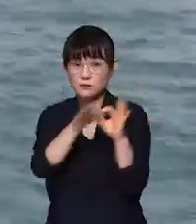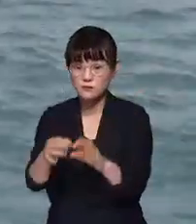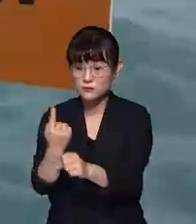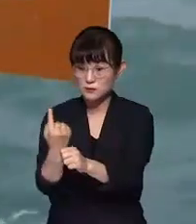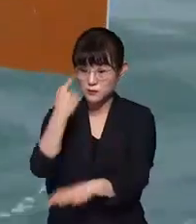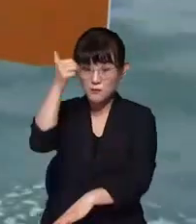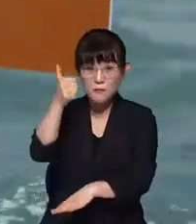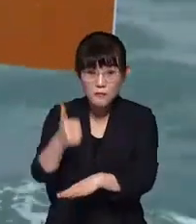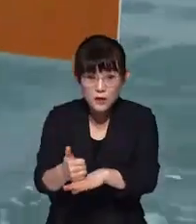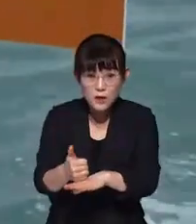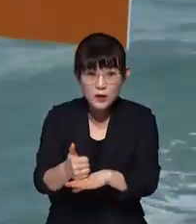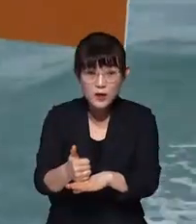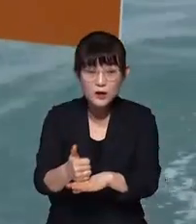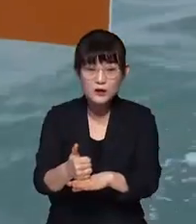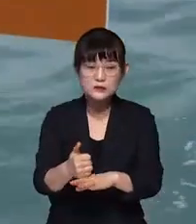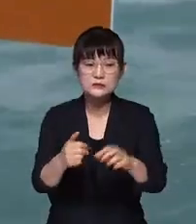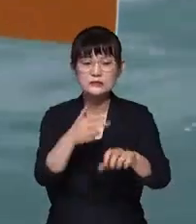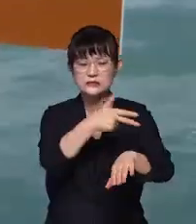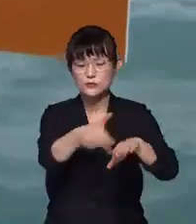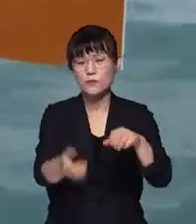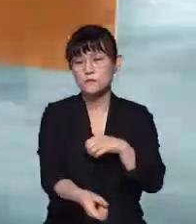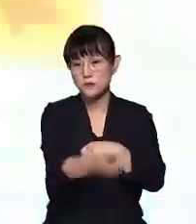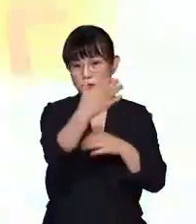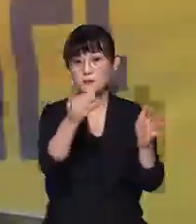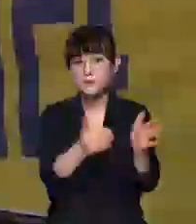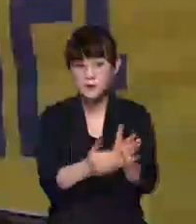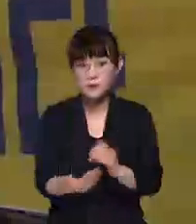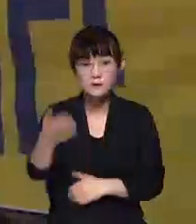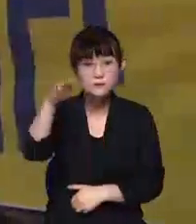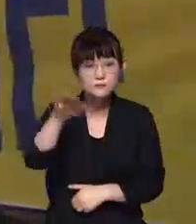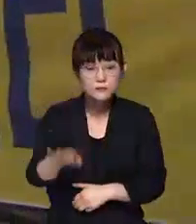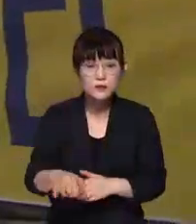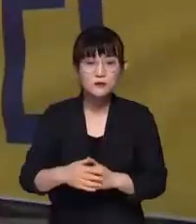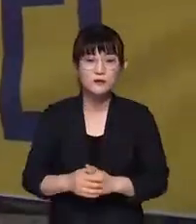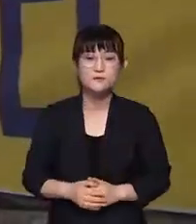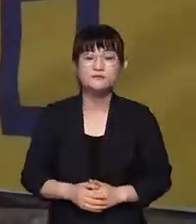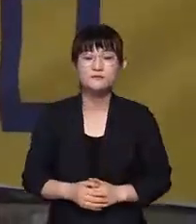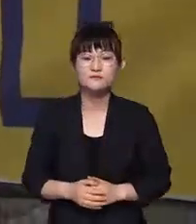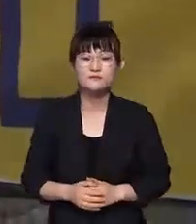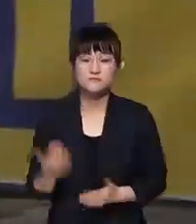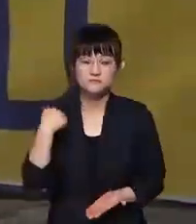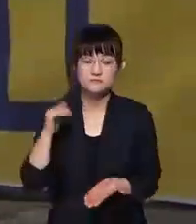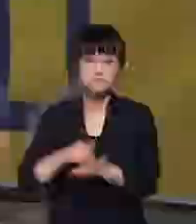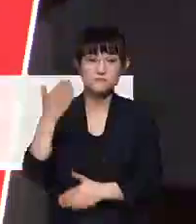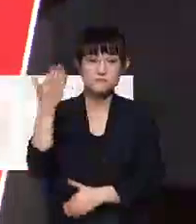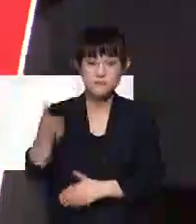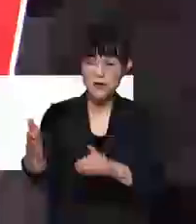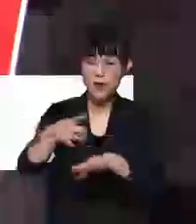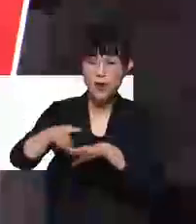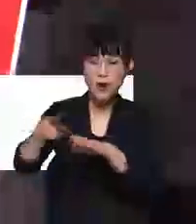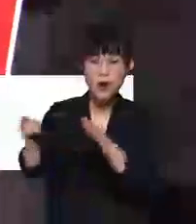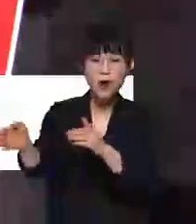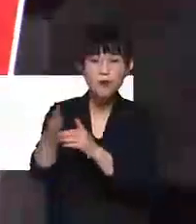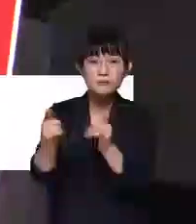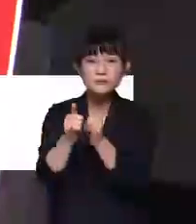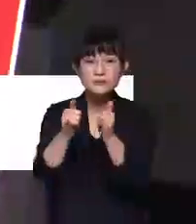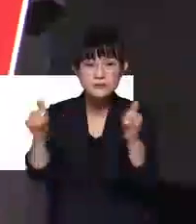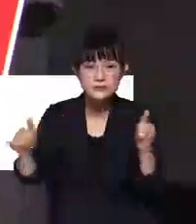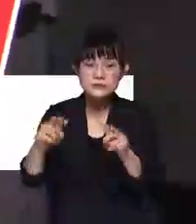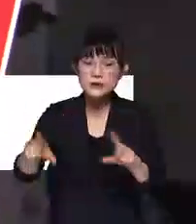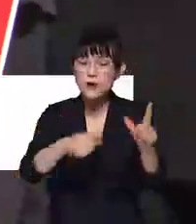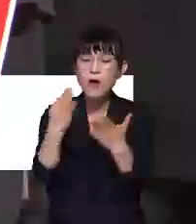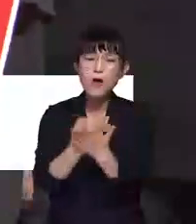판결로 일단락되는 듯 했습니다. 그런데 어장을 반환해야 할 해남 어민들이 생계 대책을 호소하고